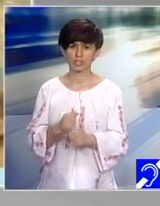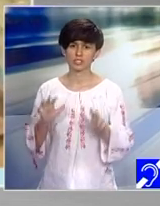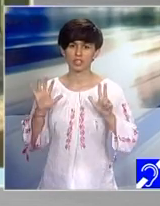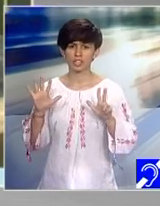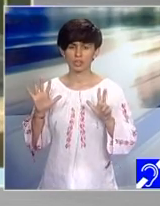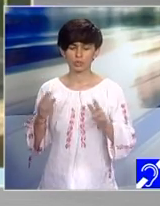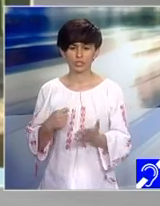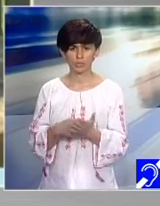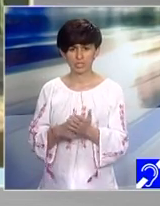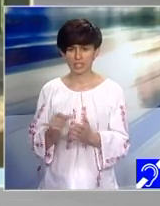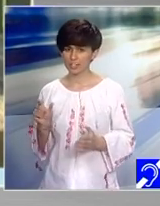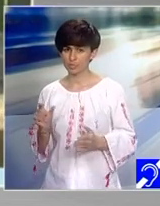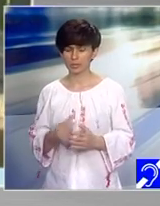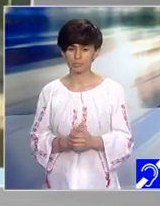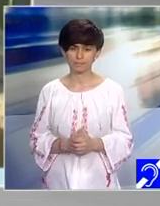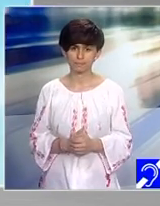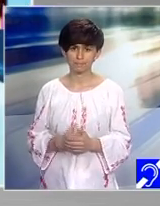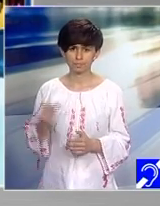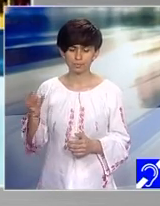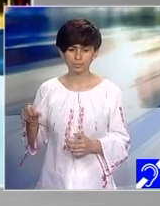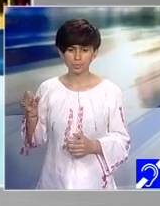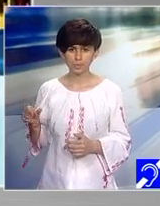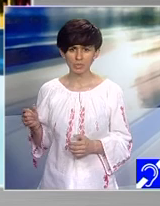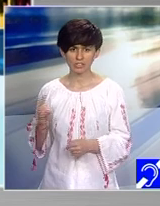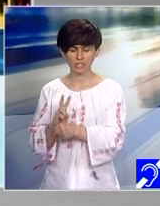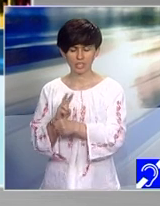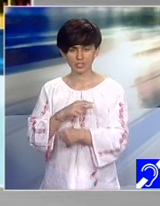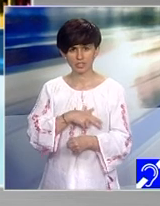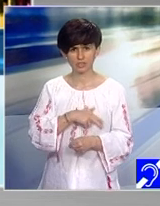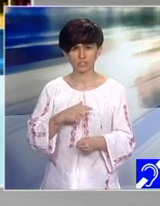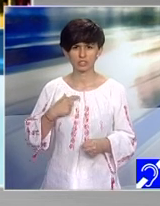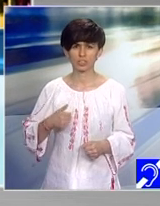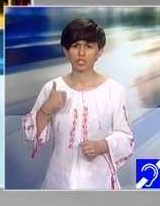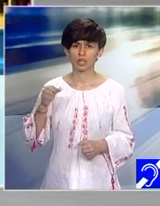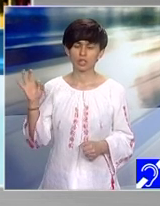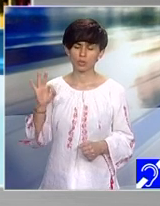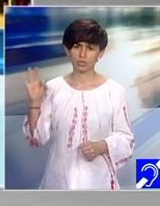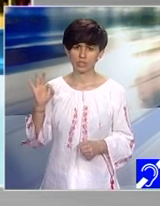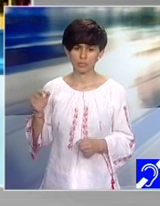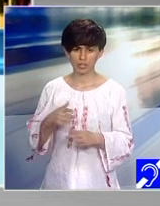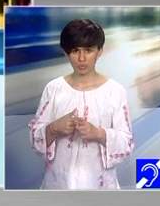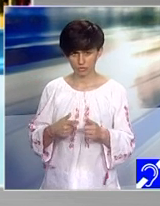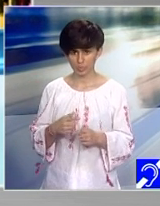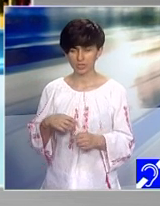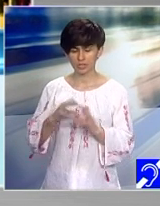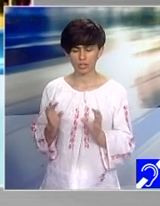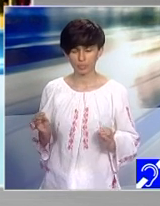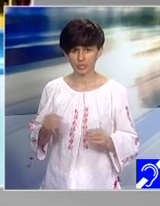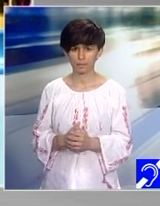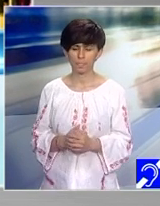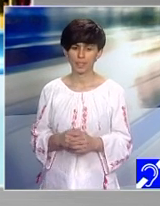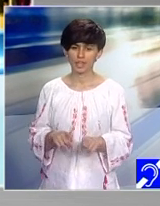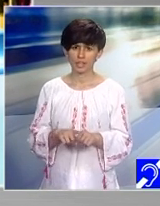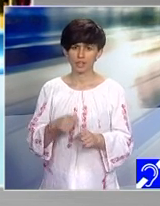ieși mult mai convenabil. Cei descurajați și asistații sociali sunt 1,5 milioane de români. Tot atâția lucrează la negru. Ceilalți